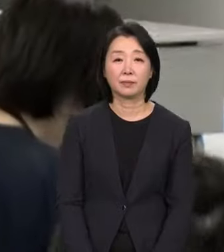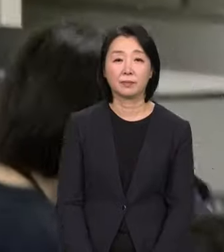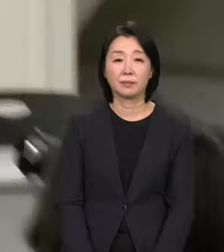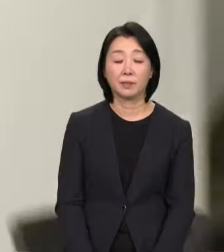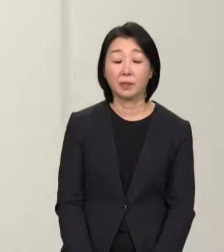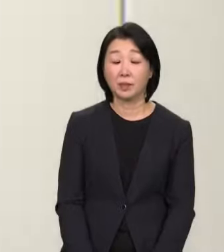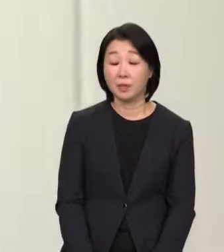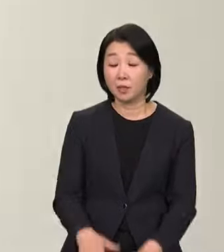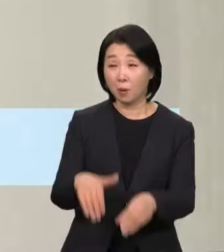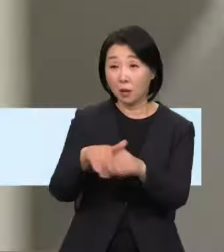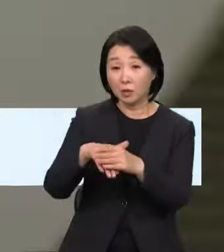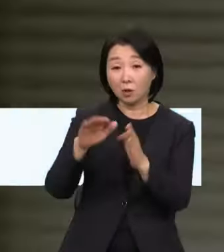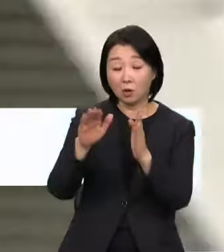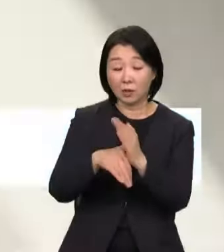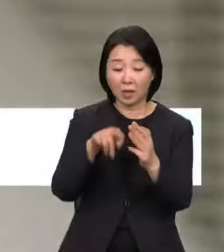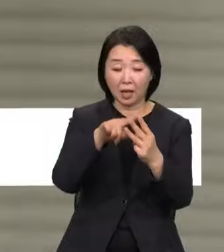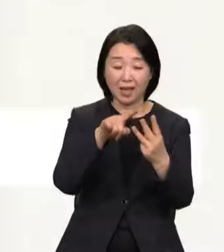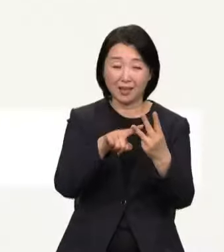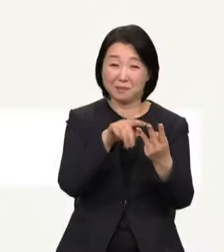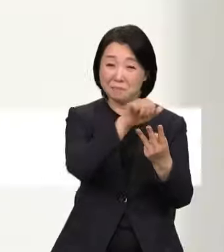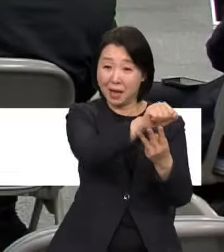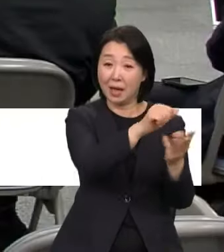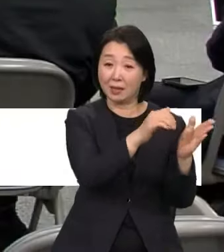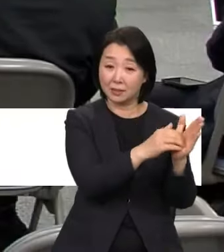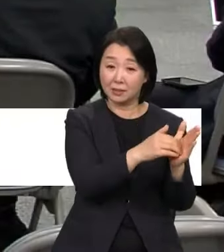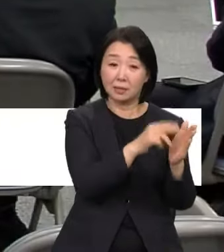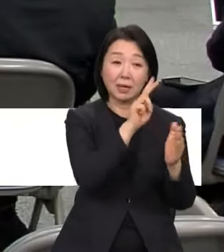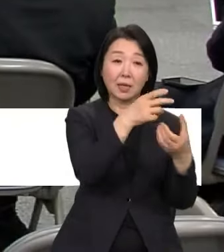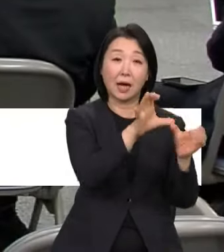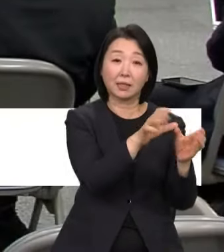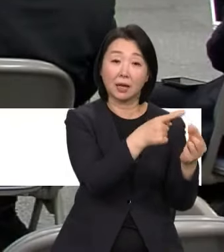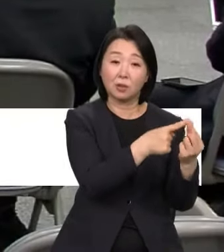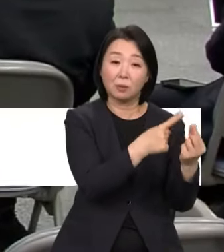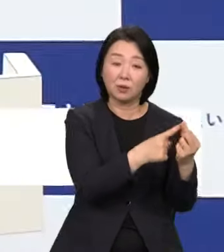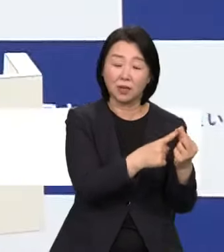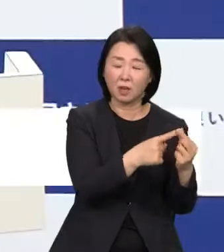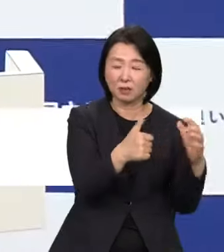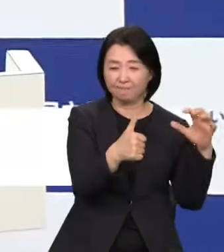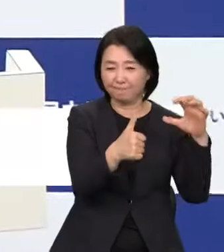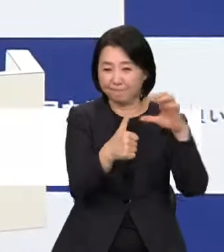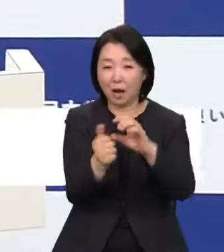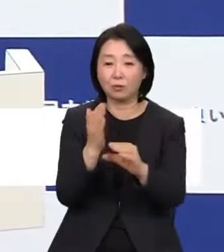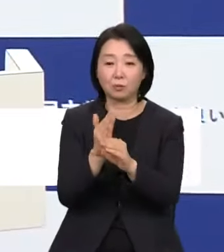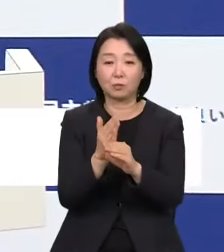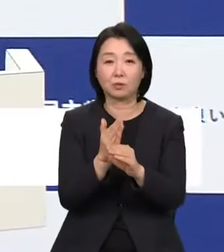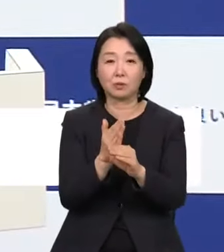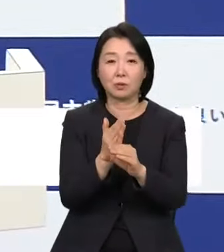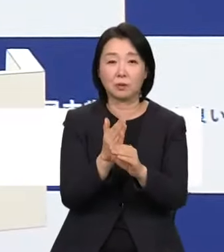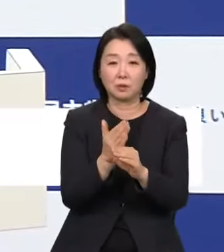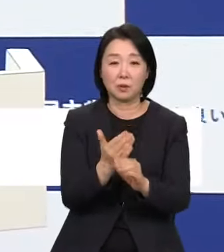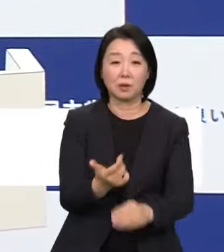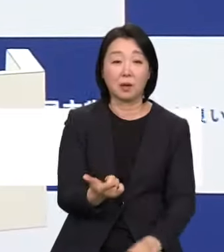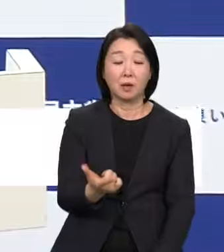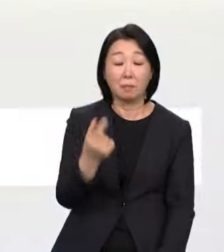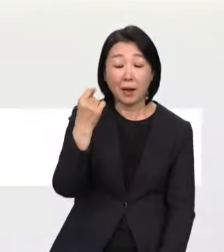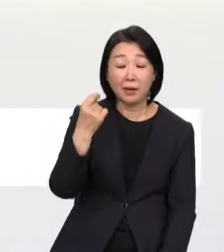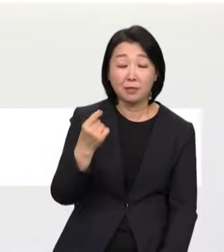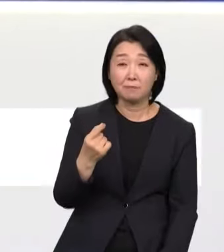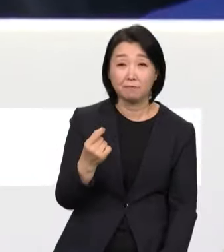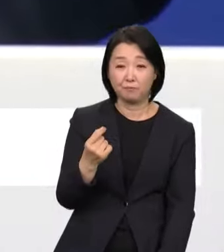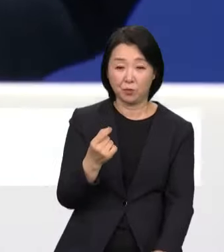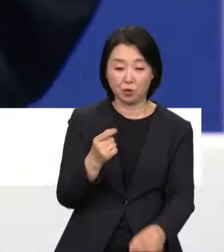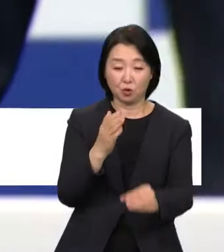하지만 이번 보궐선거 3석을 모두 차지한 제1야당은 공세의 고삐를 바짝 죄었습니다. 빠른 시일 내에 중의원을